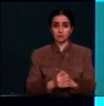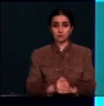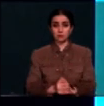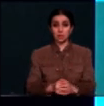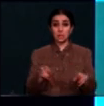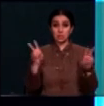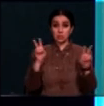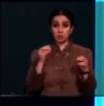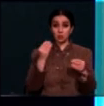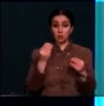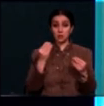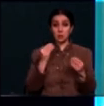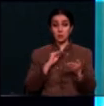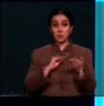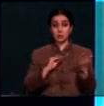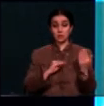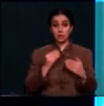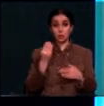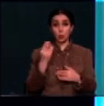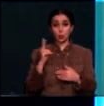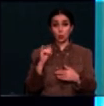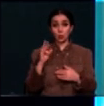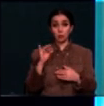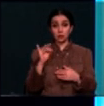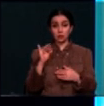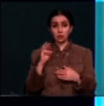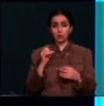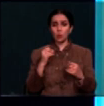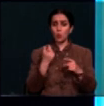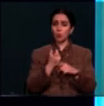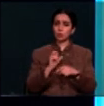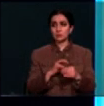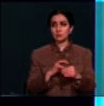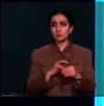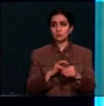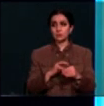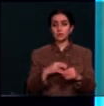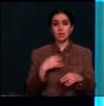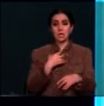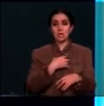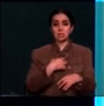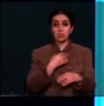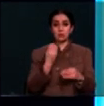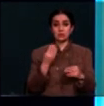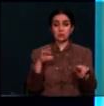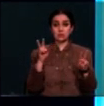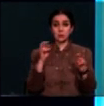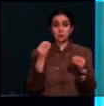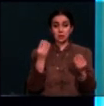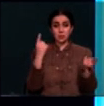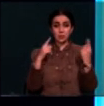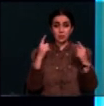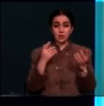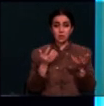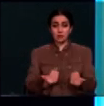Темы произведения Куприна очень разнообразны, ребята. Основные темы его произведений